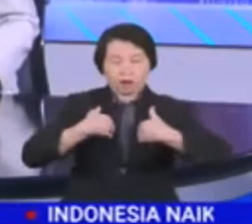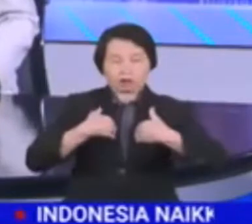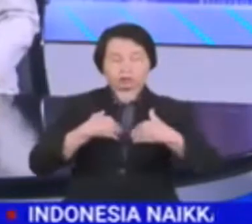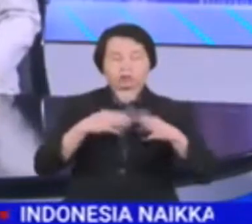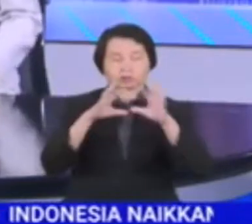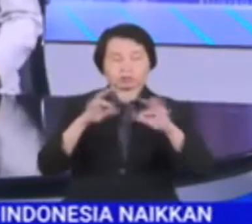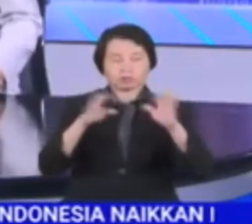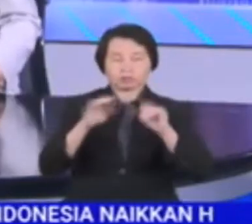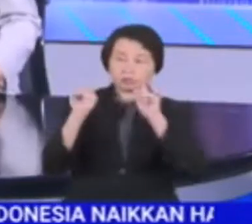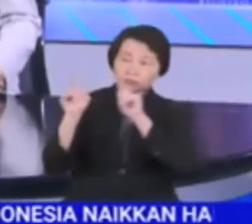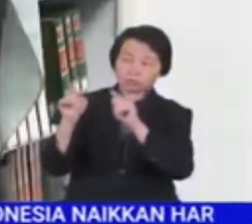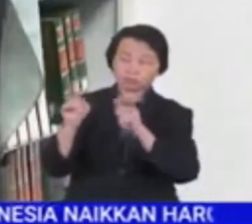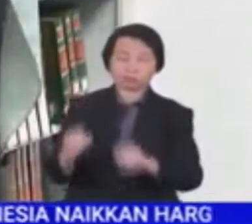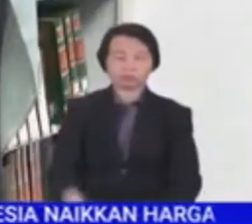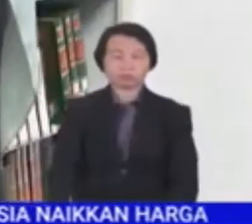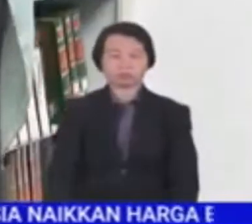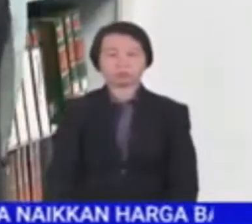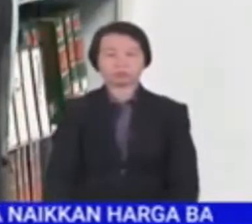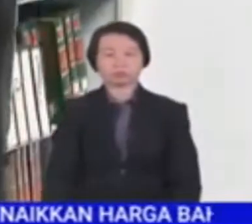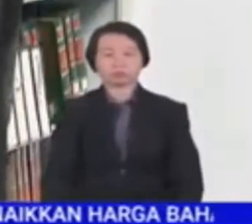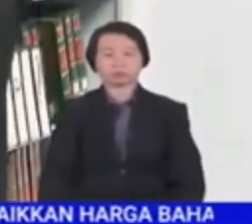perinciannya.